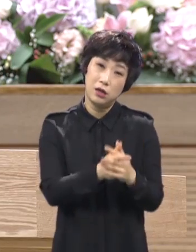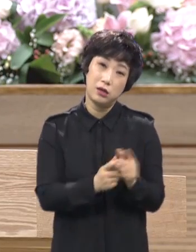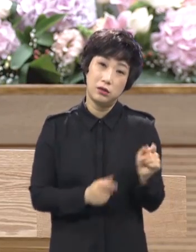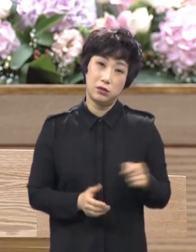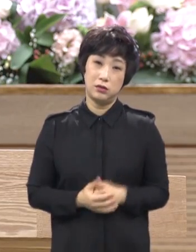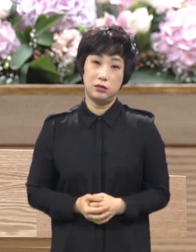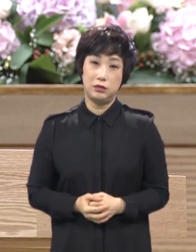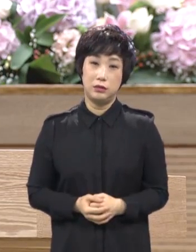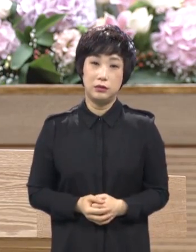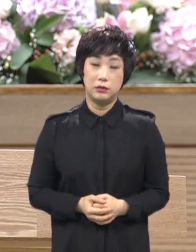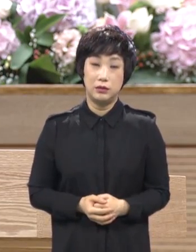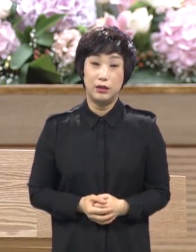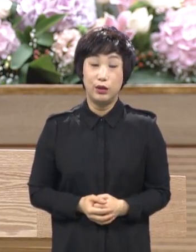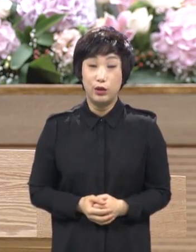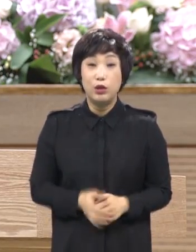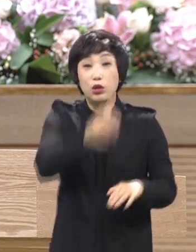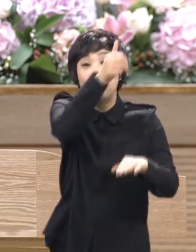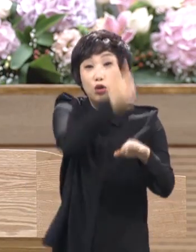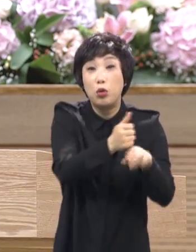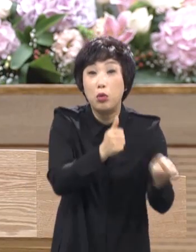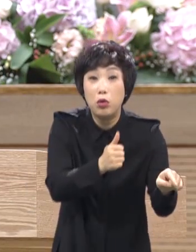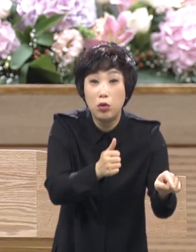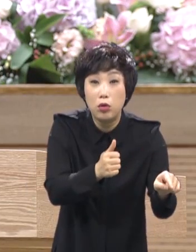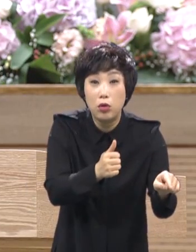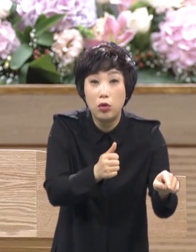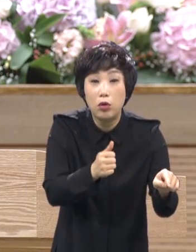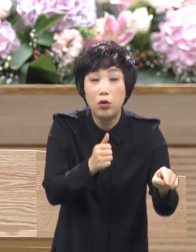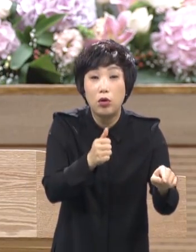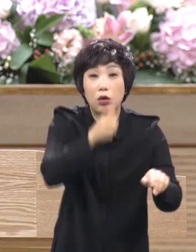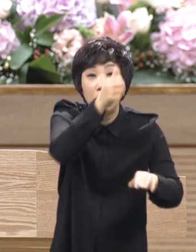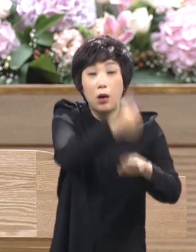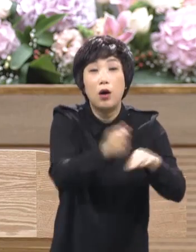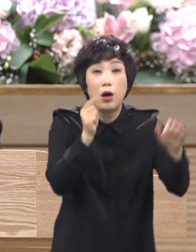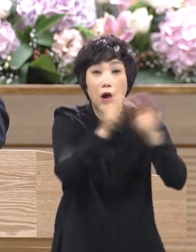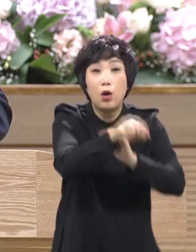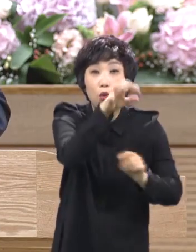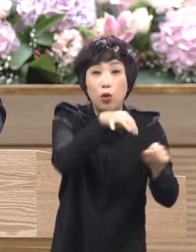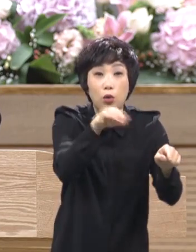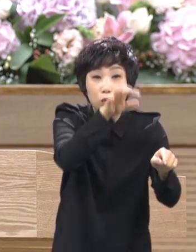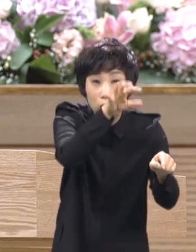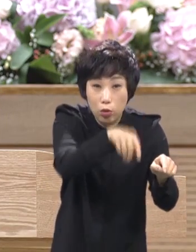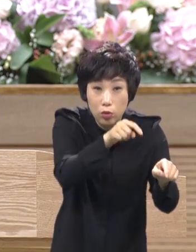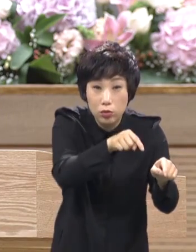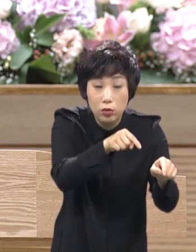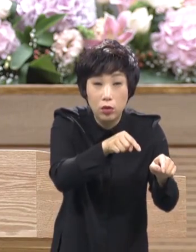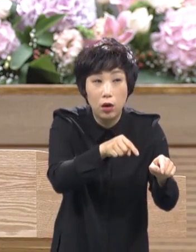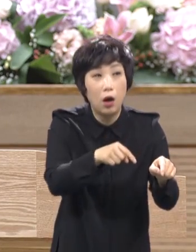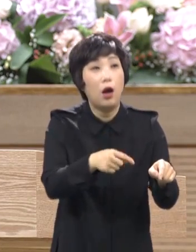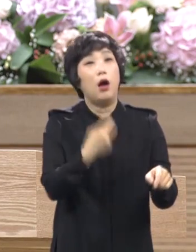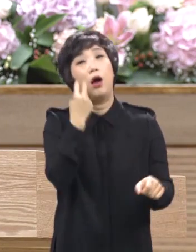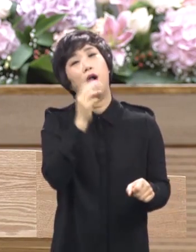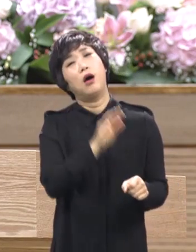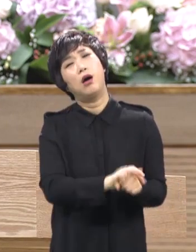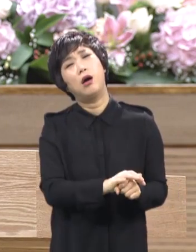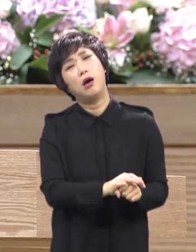나오죠. 그럼 결과는 그는 갈 곳이 어디냐? 너무 참혹한